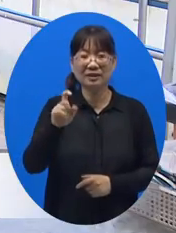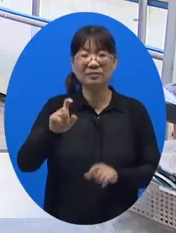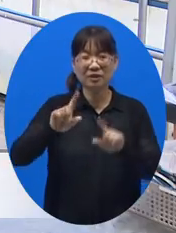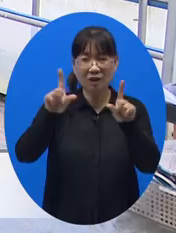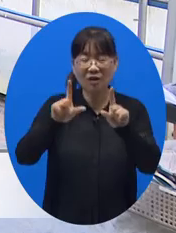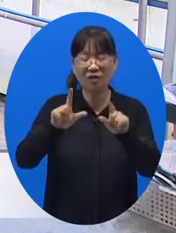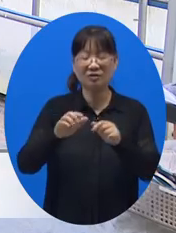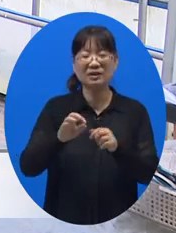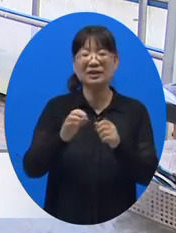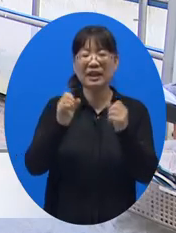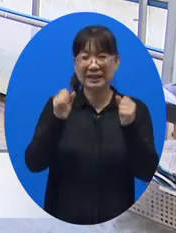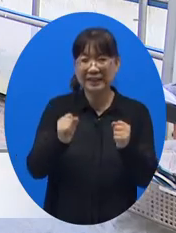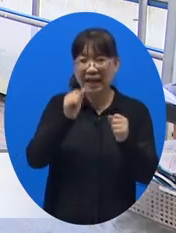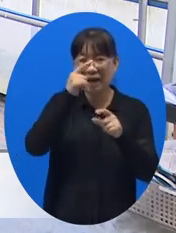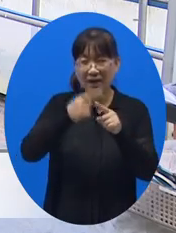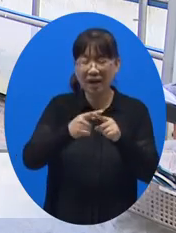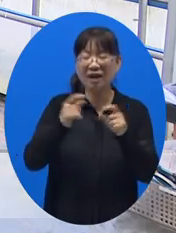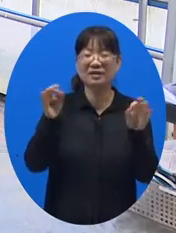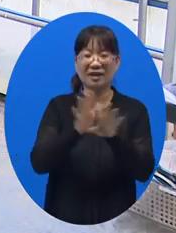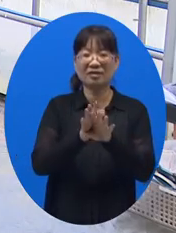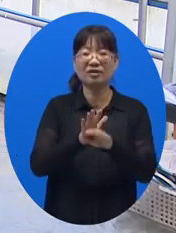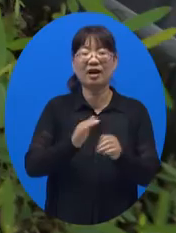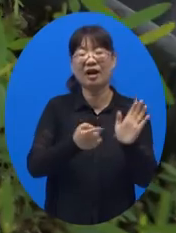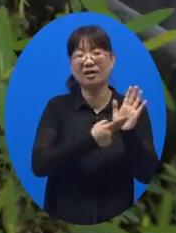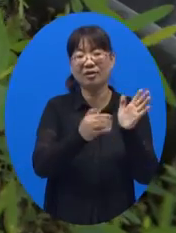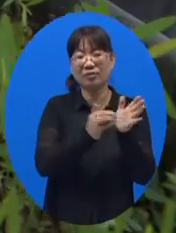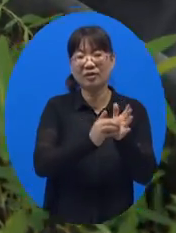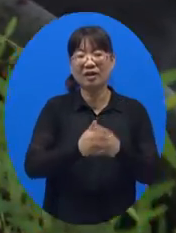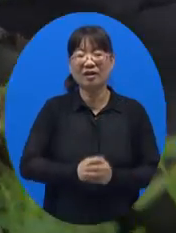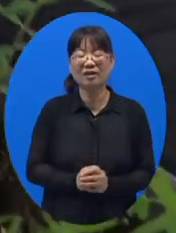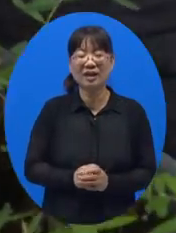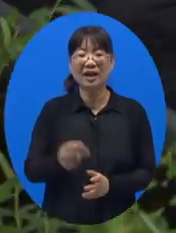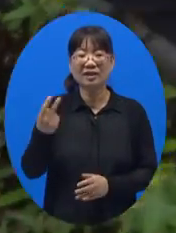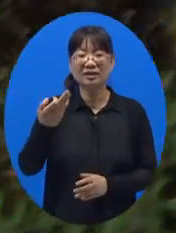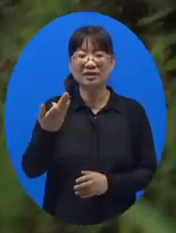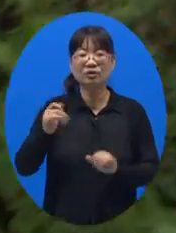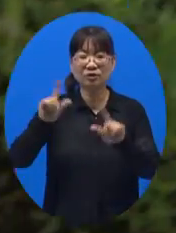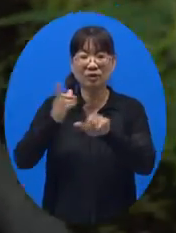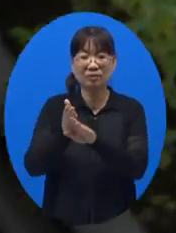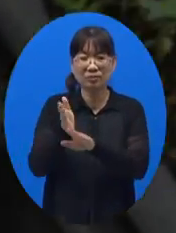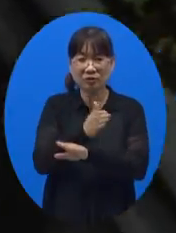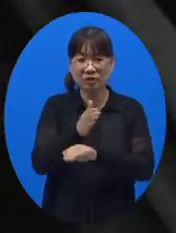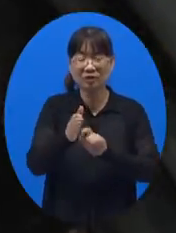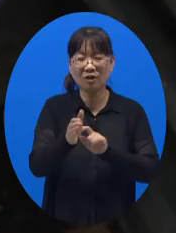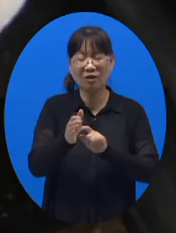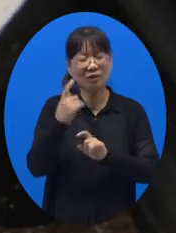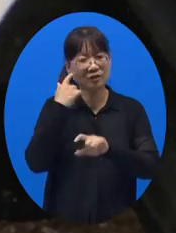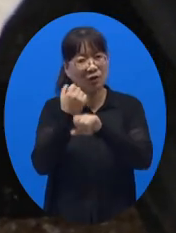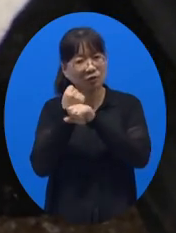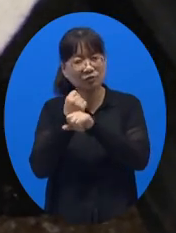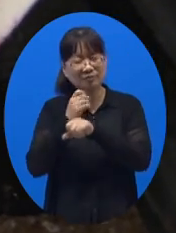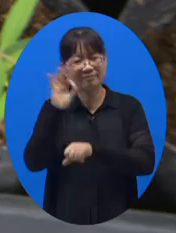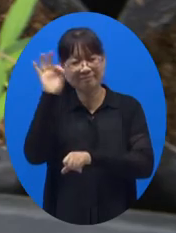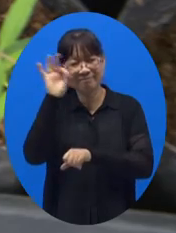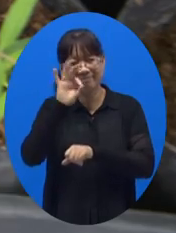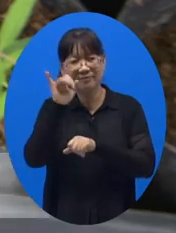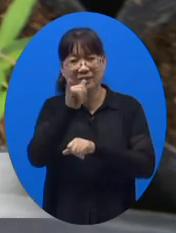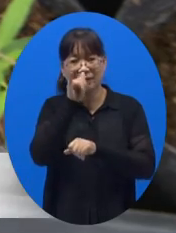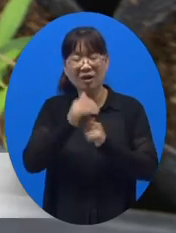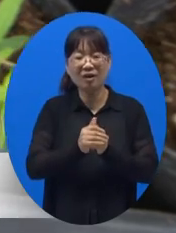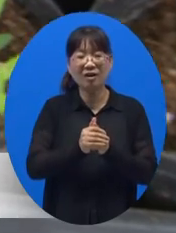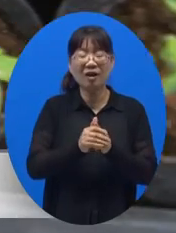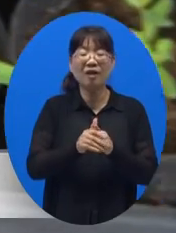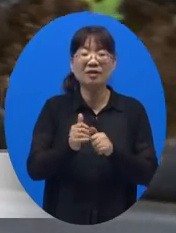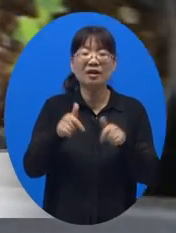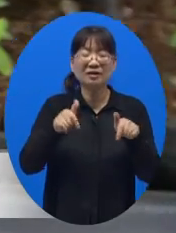1910년대까지 서식하다 멸종한 것으로 여겨졌습니다. 경기도 연구진이 지난 2019년부터 자생지 보호를 추진.